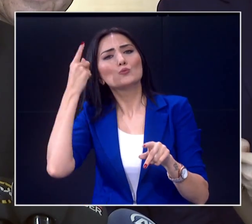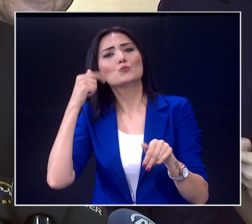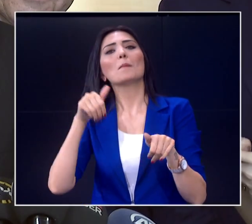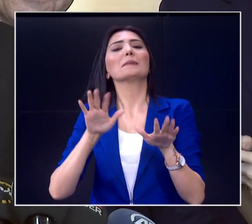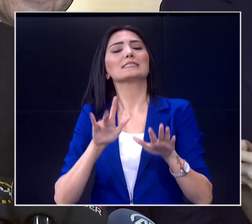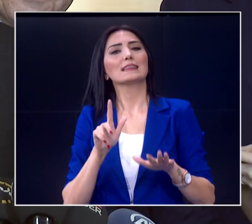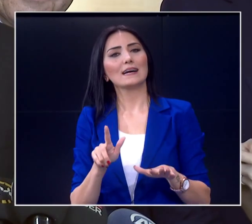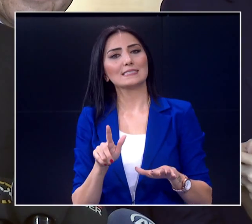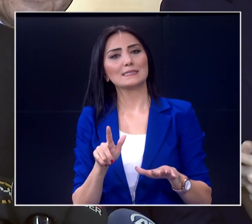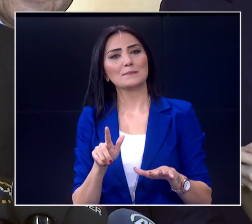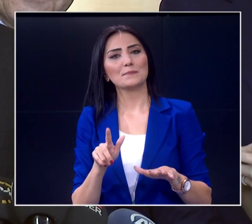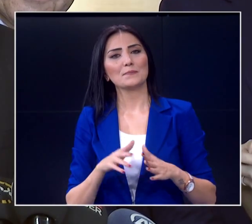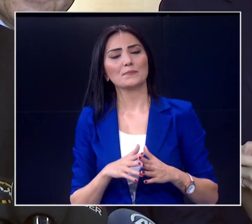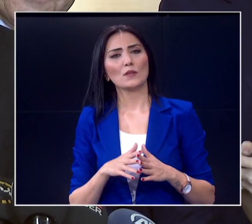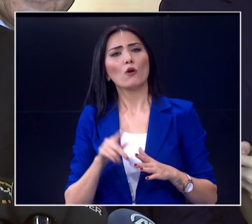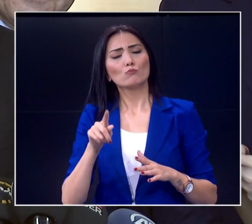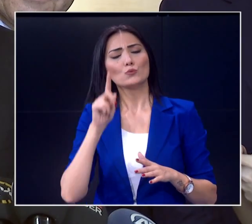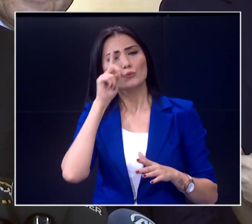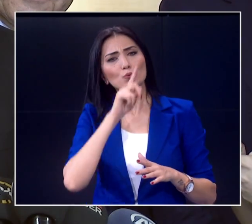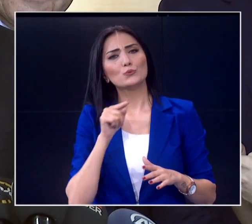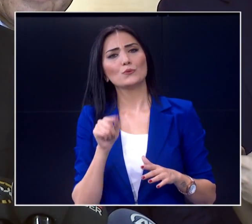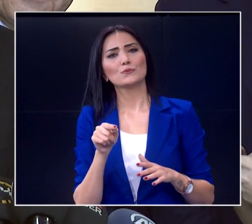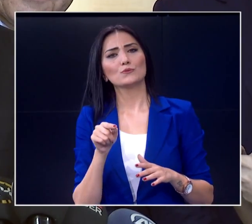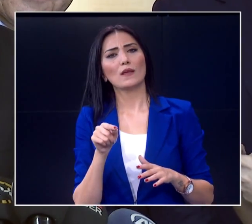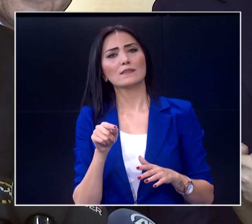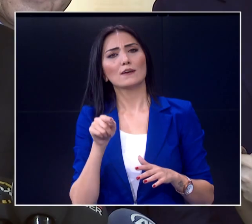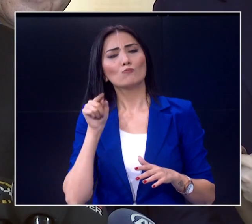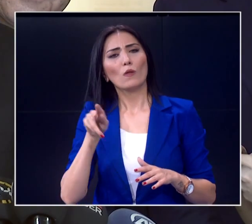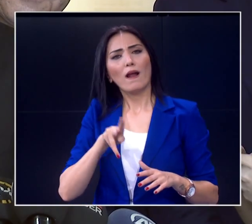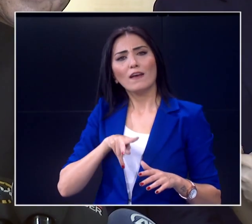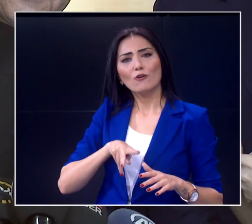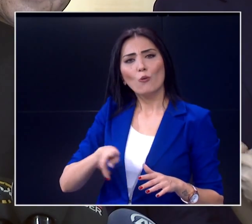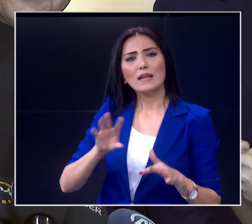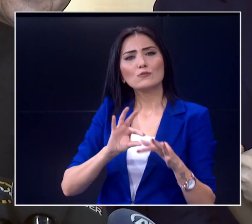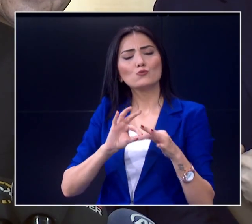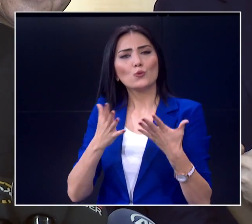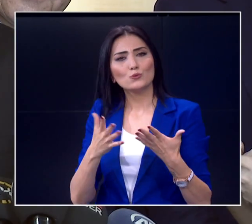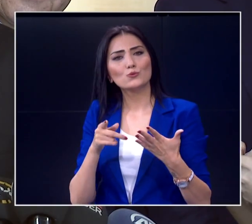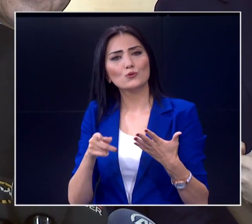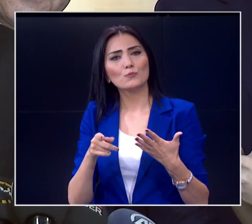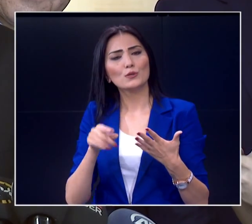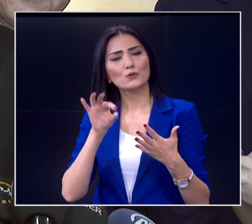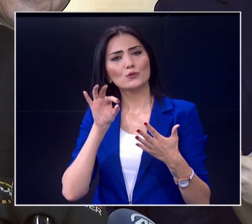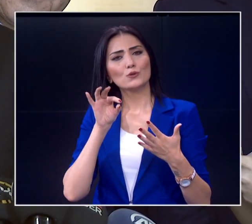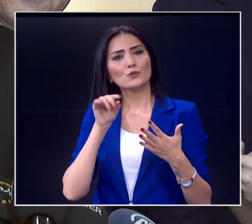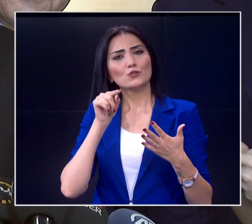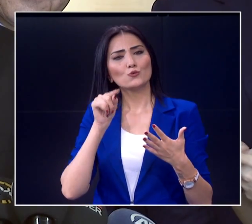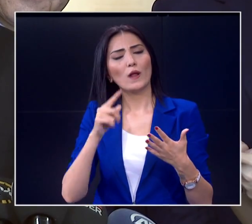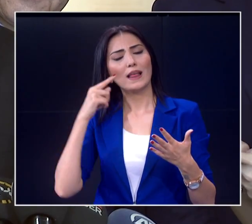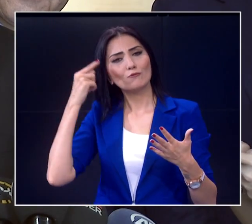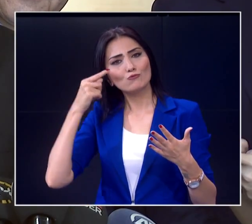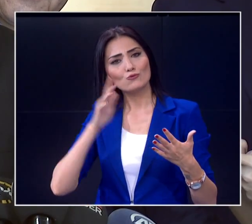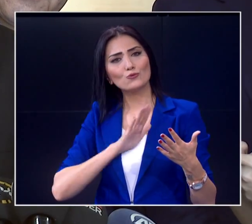lazım. Bu yüzden bunlara yönelik çözümü şöyle